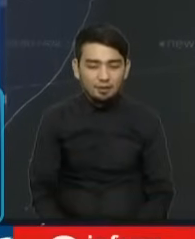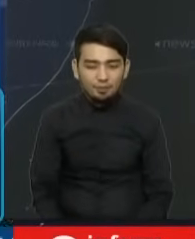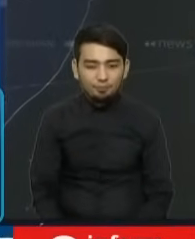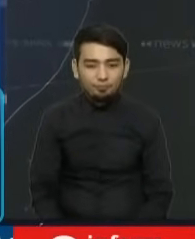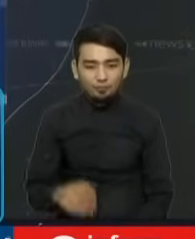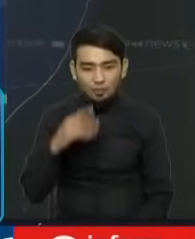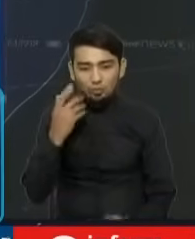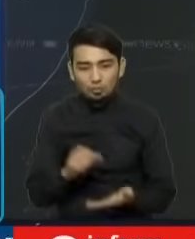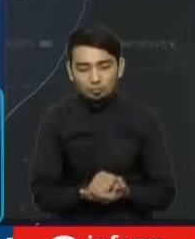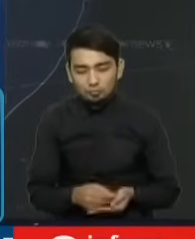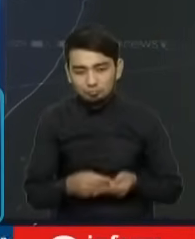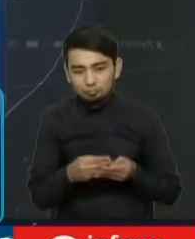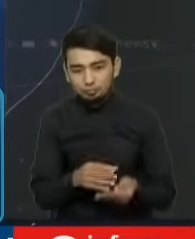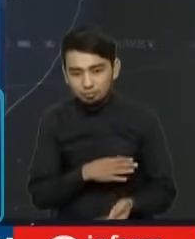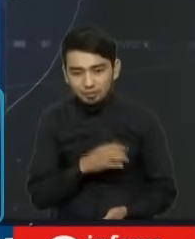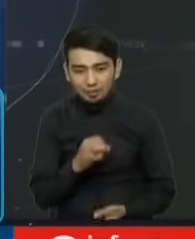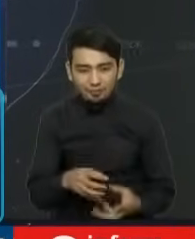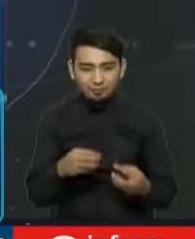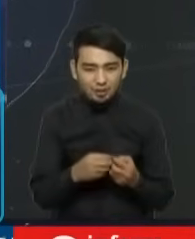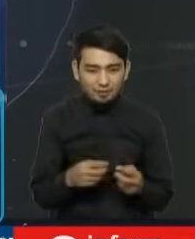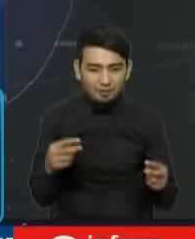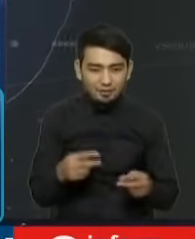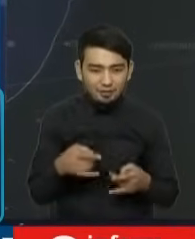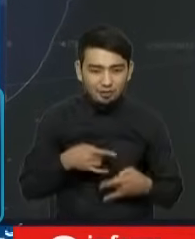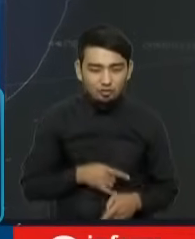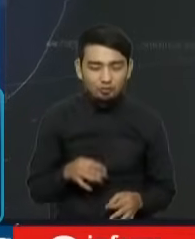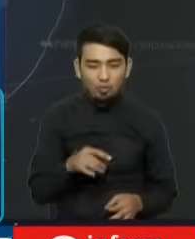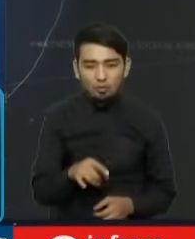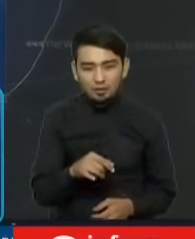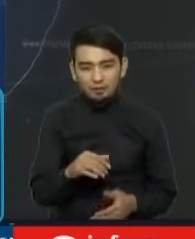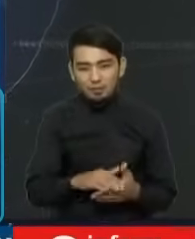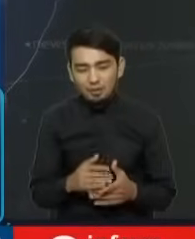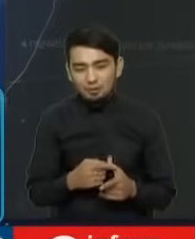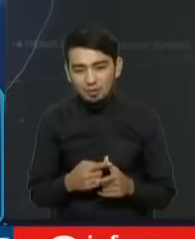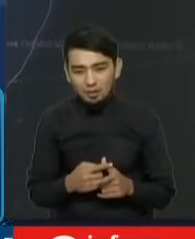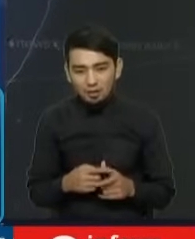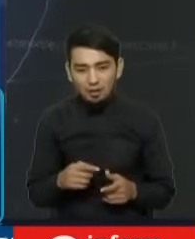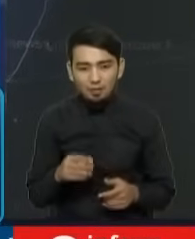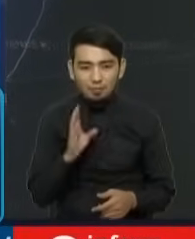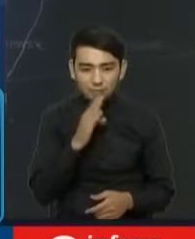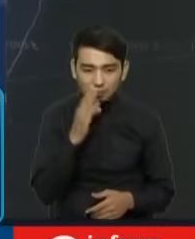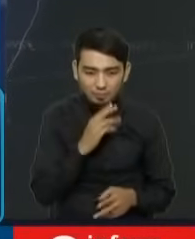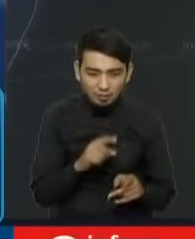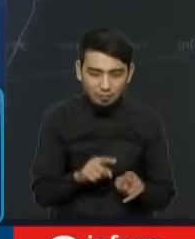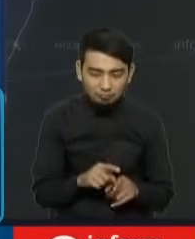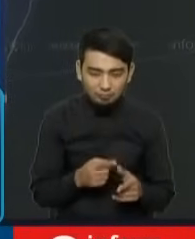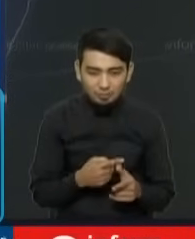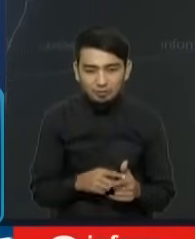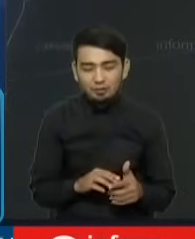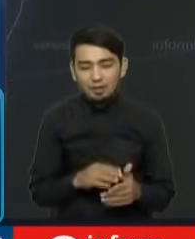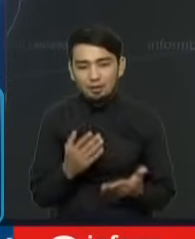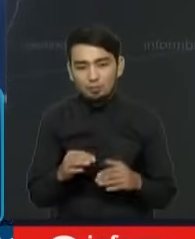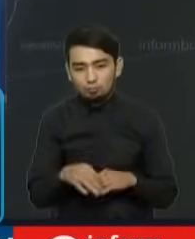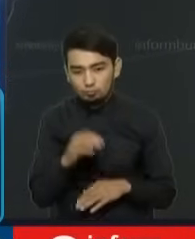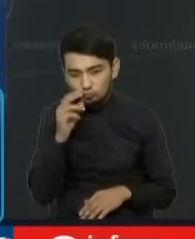подаете документы, вы должны показать там свидетельство о рождении, что у вас там одинаковое отчество, что у вас одни папа, мама и так далее. Если муж и жена,